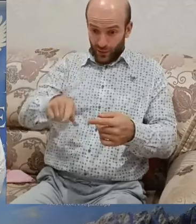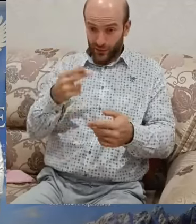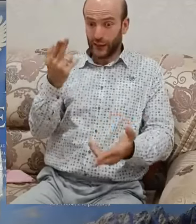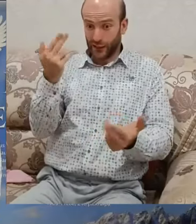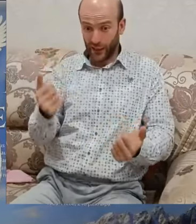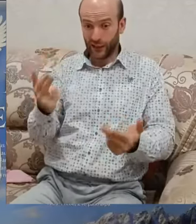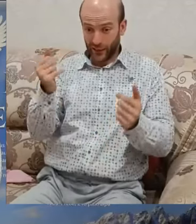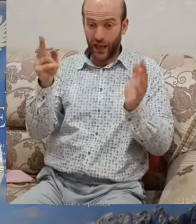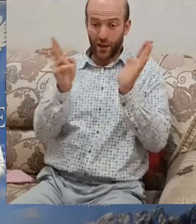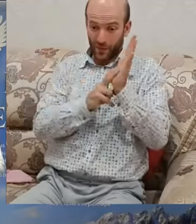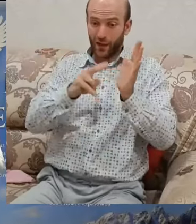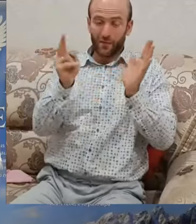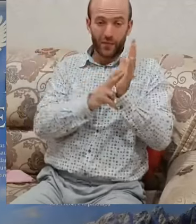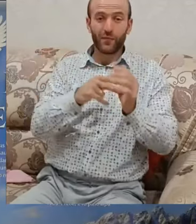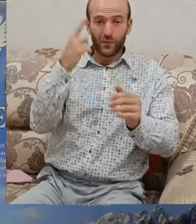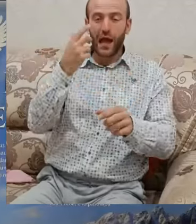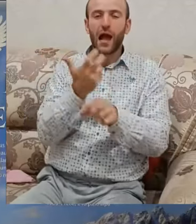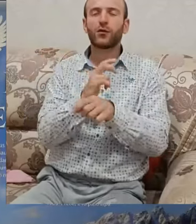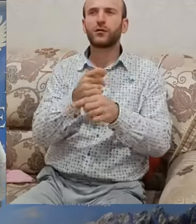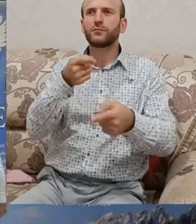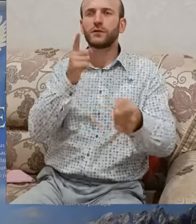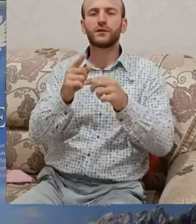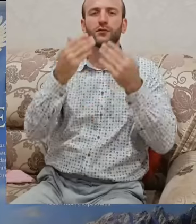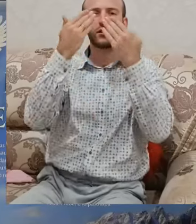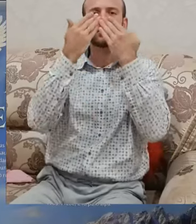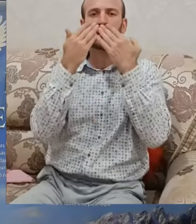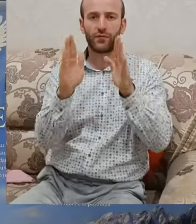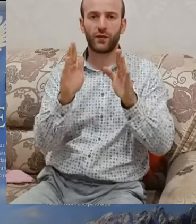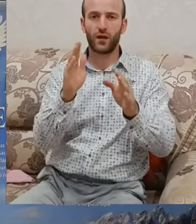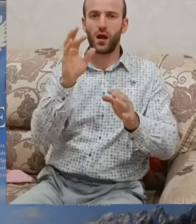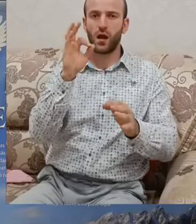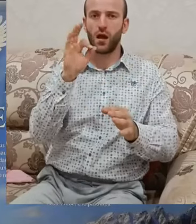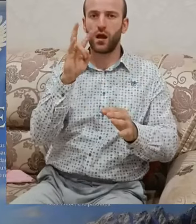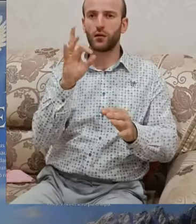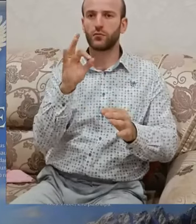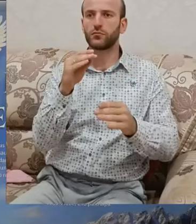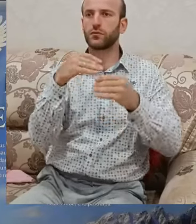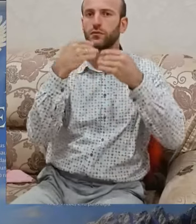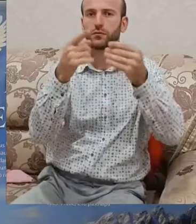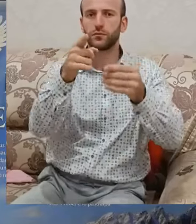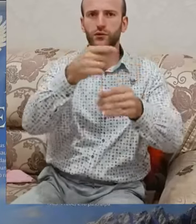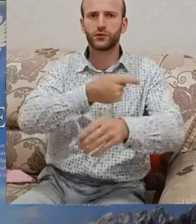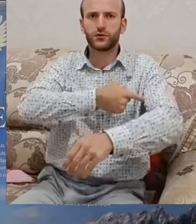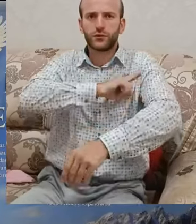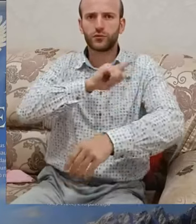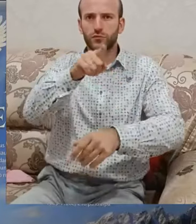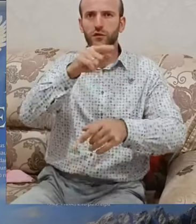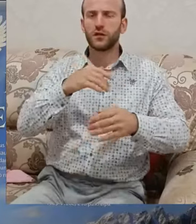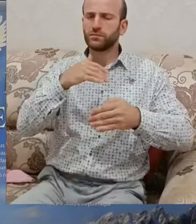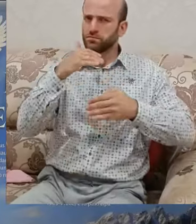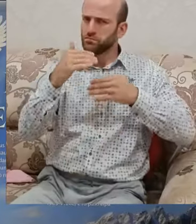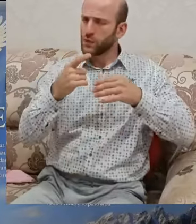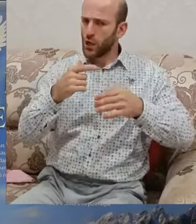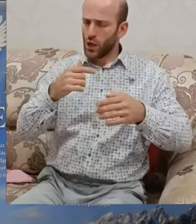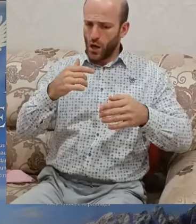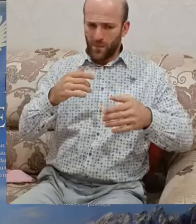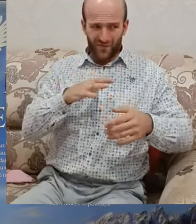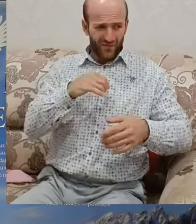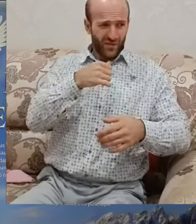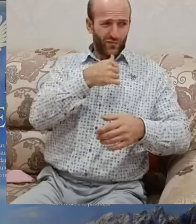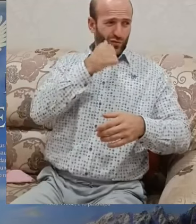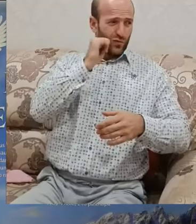Istinė atkrivenė dėjot sylų dvigas. Tikėjimą. Amen. Vėru. Amen. Neteisingas apreiškimas. Nepravilnė